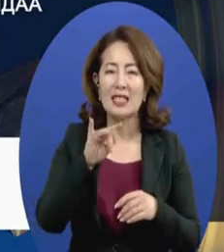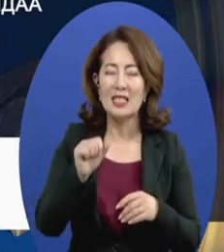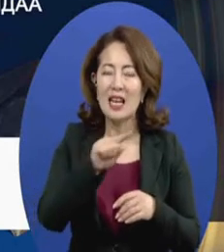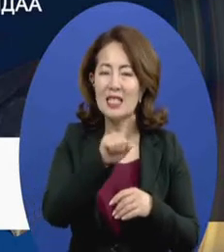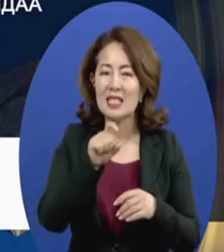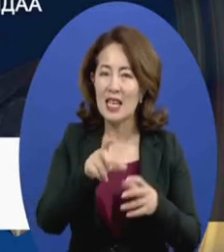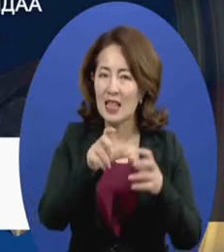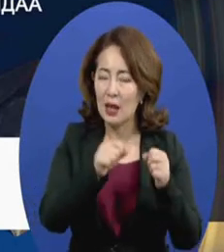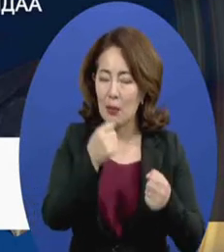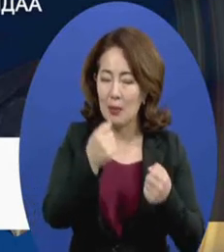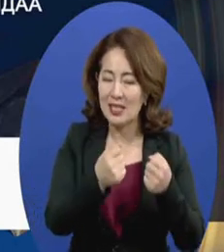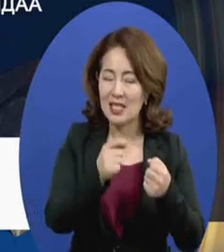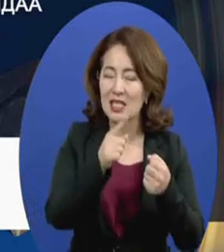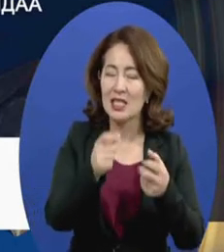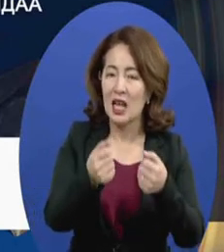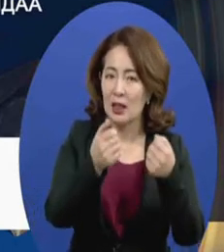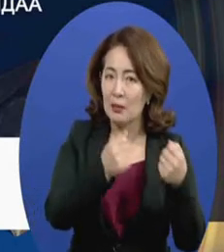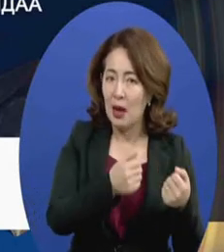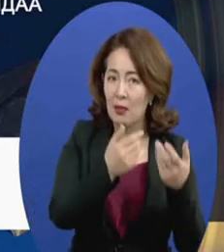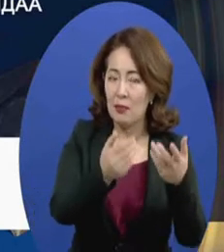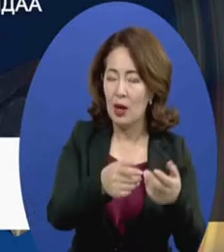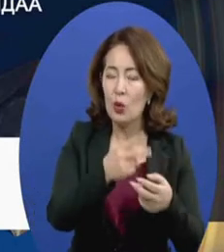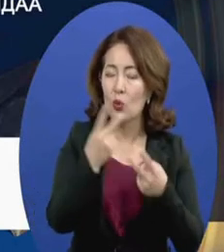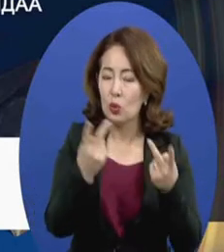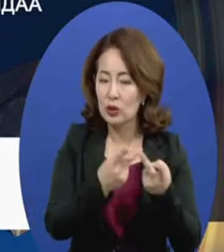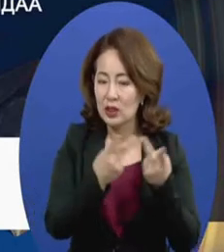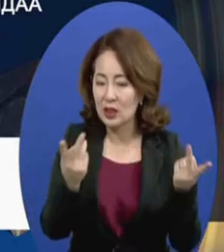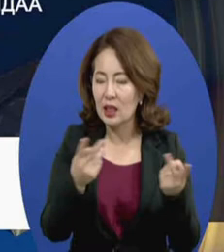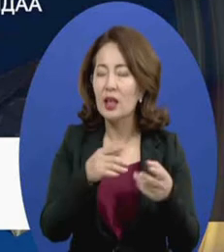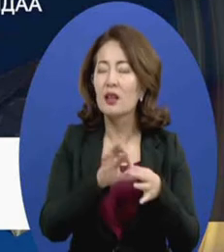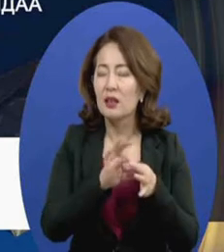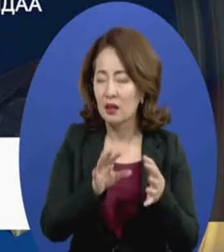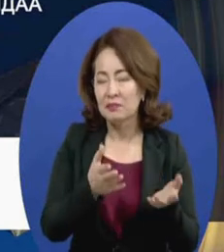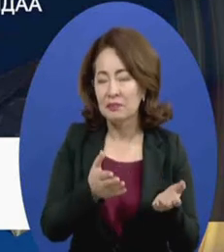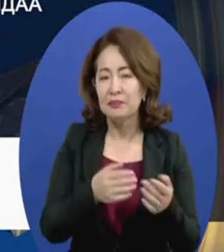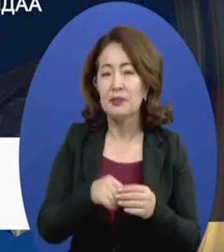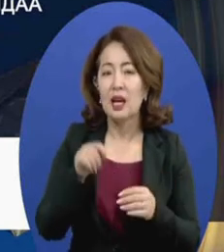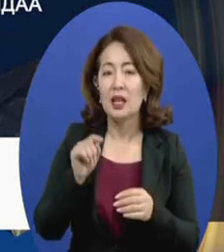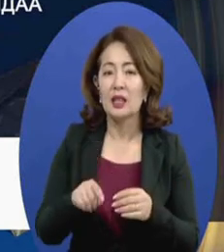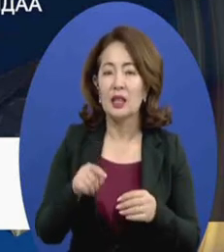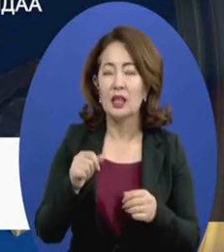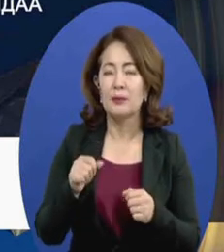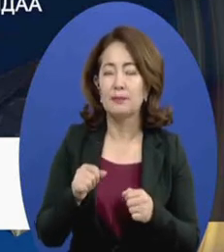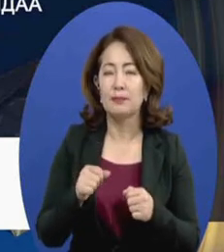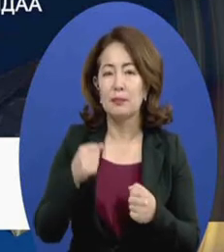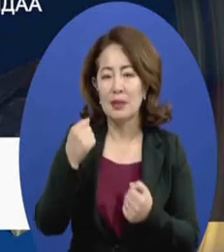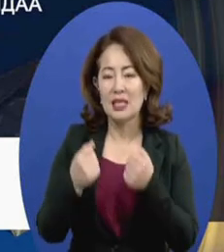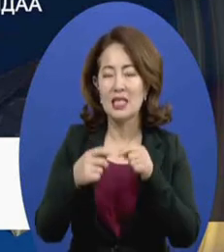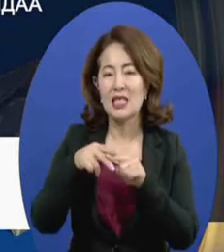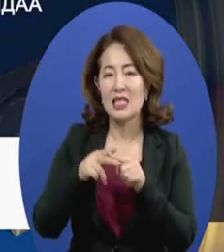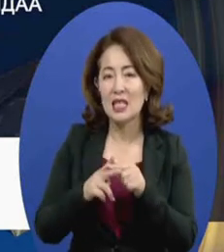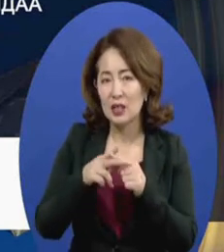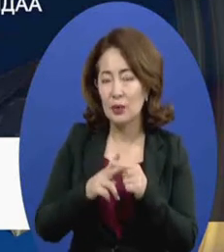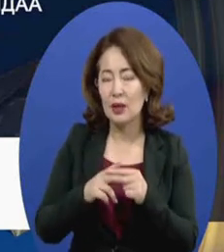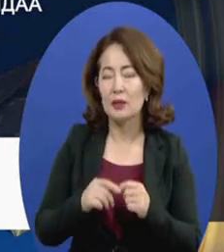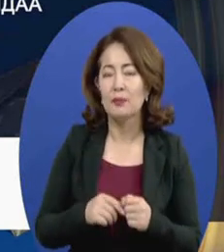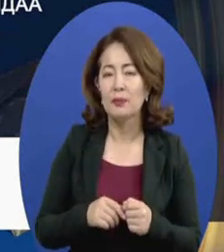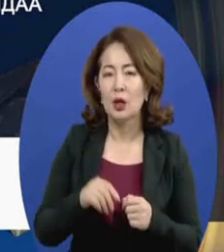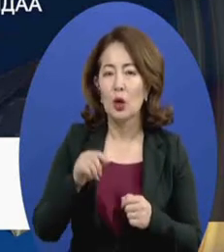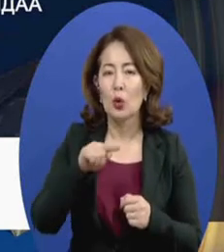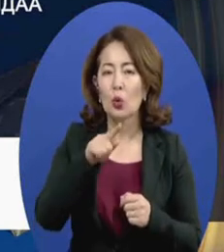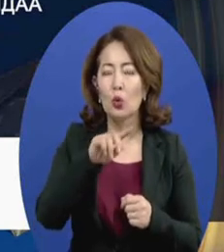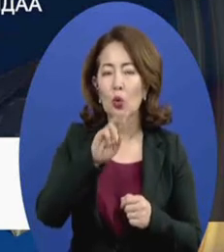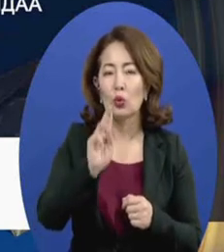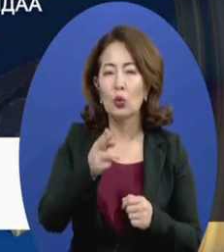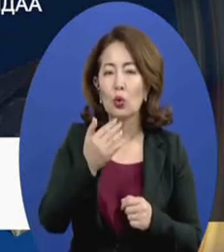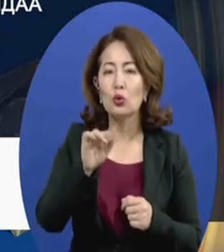буюу автомашин, эд зүйлс барьцаалдаг ийм үйлчилгээ. За авто засвар, күзүү